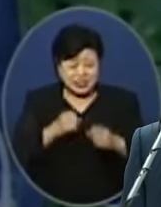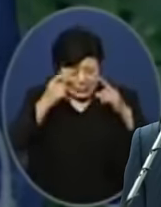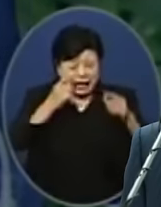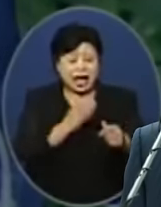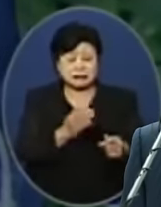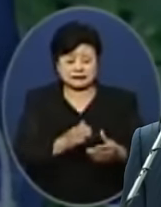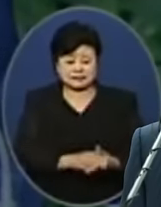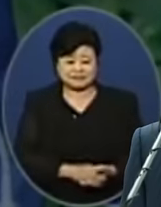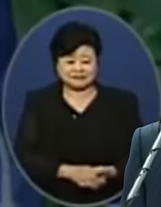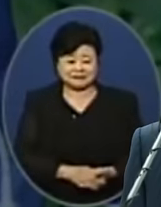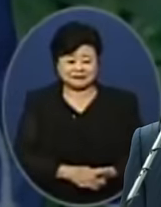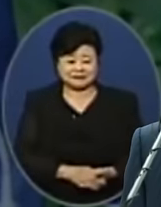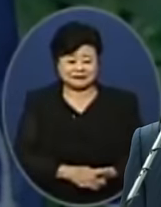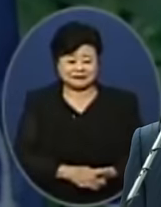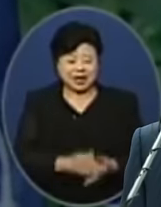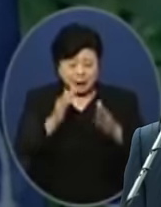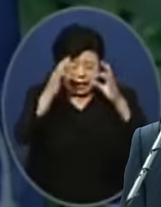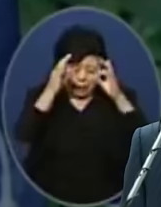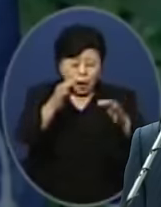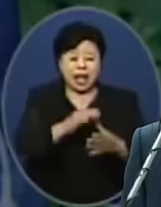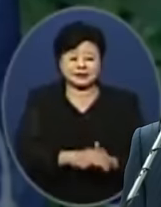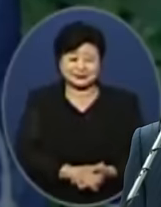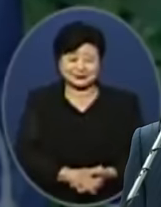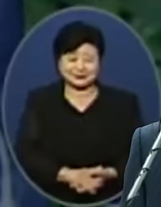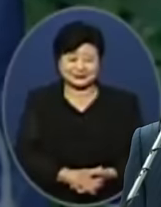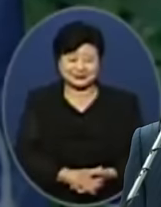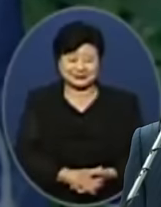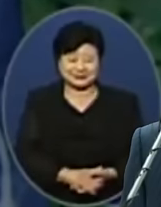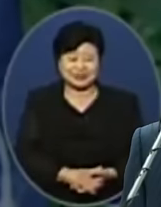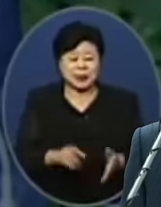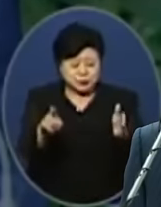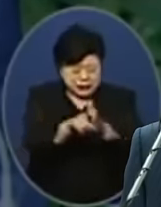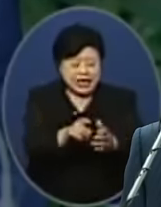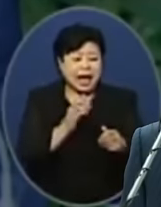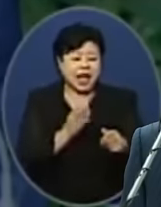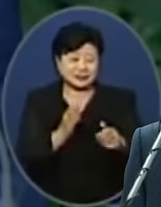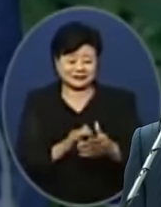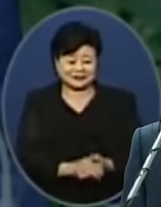깨달아라. 바라보라. 그것을 믿어라.